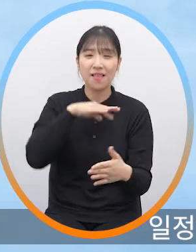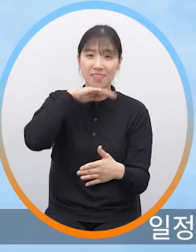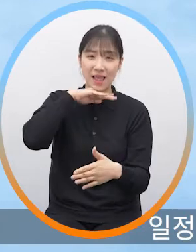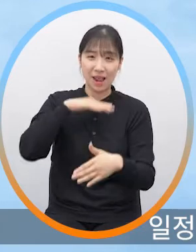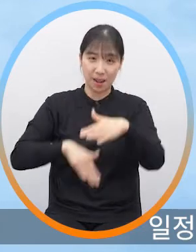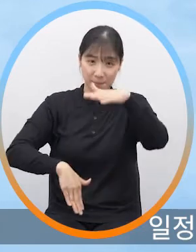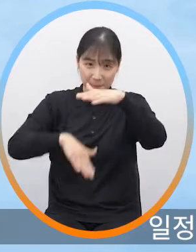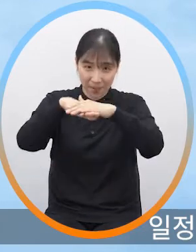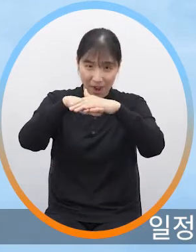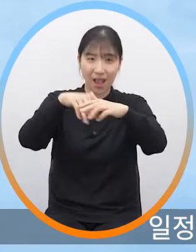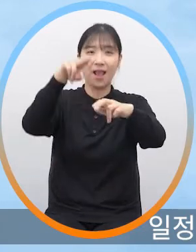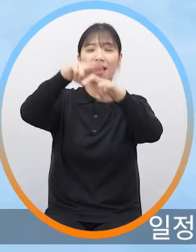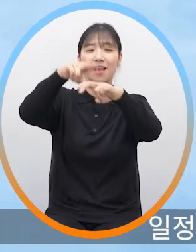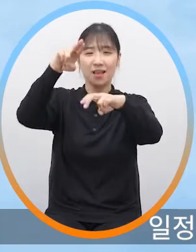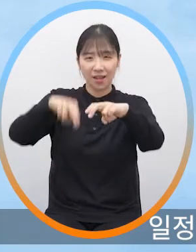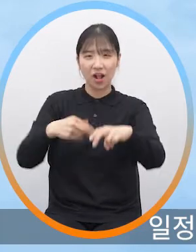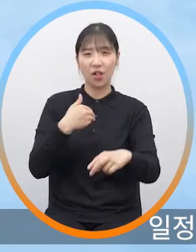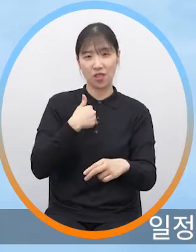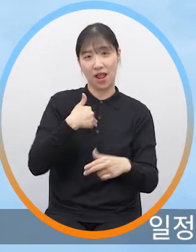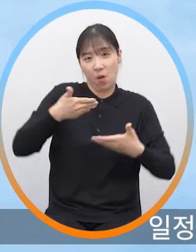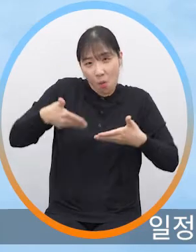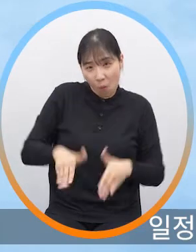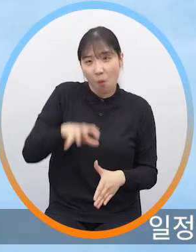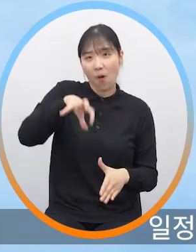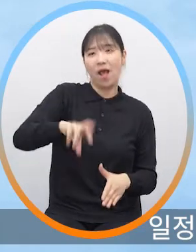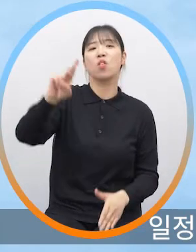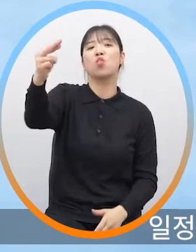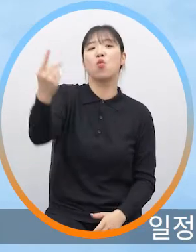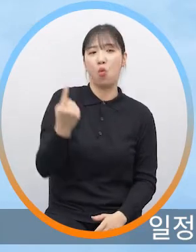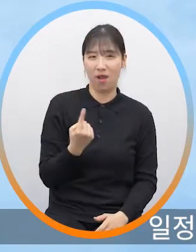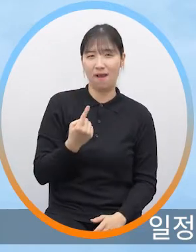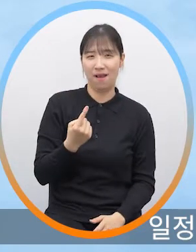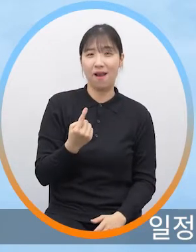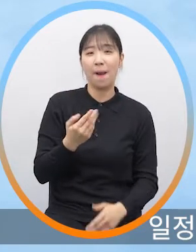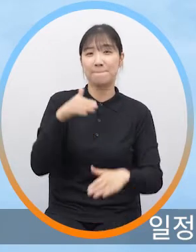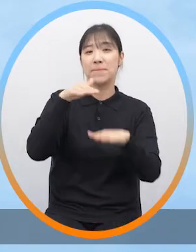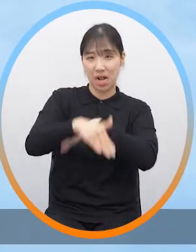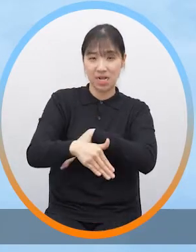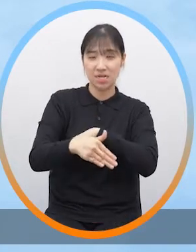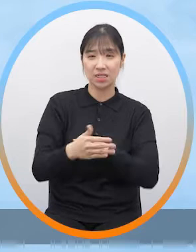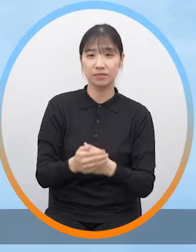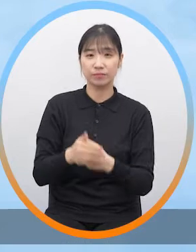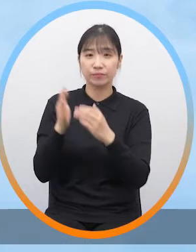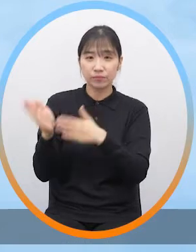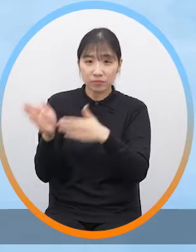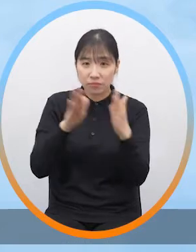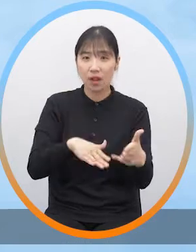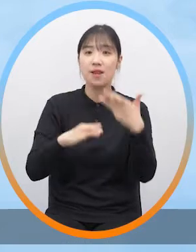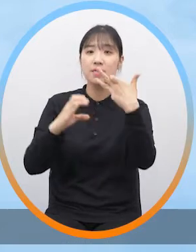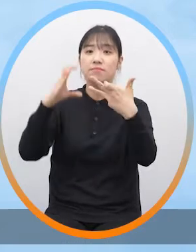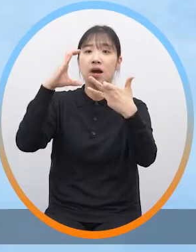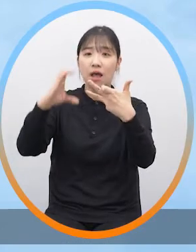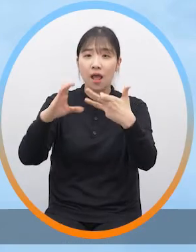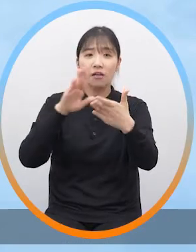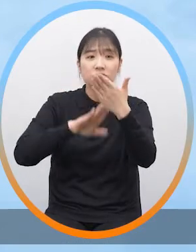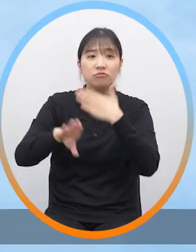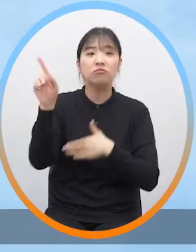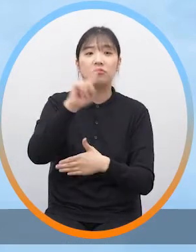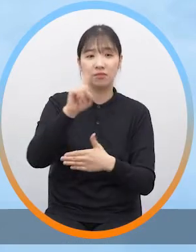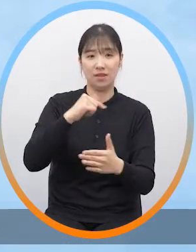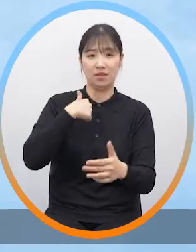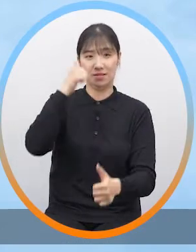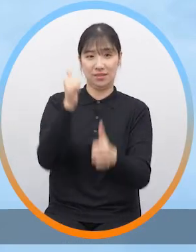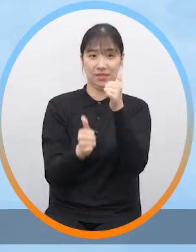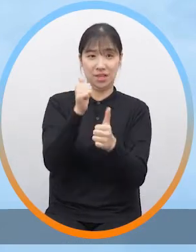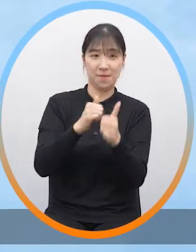되면 은퇴해서 다시 자기의 고향으로 돌아오는 그런 구조였습니다. 근데 18세기가 되면서